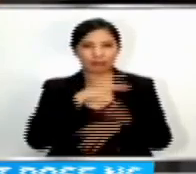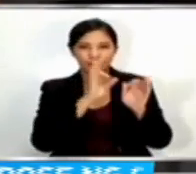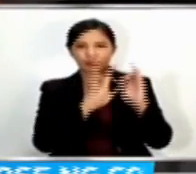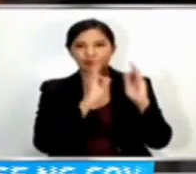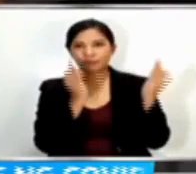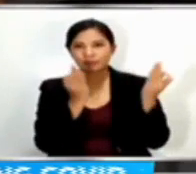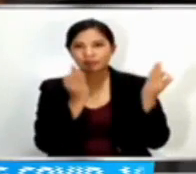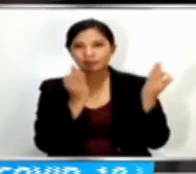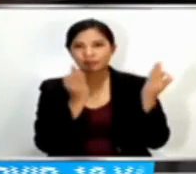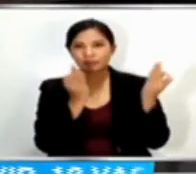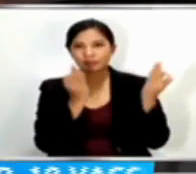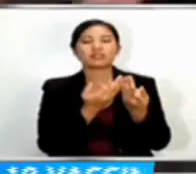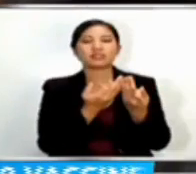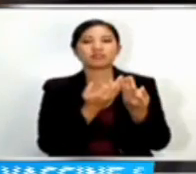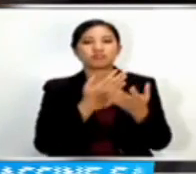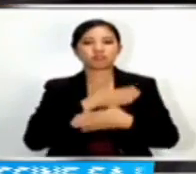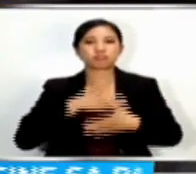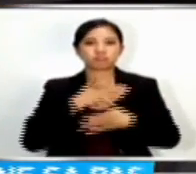lahat kami,